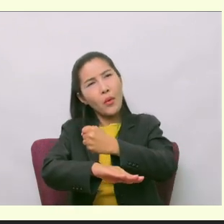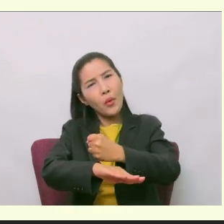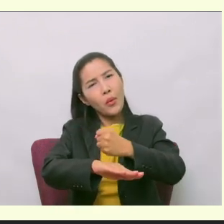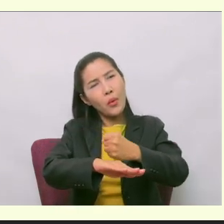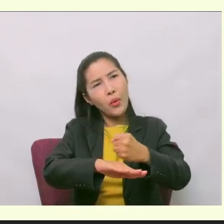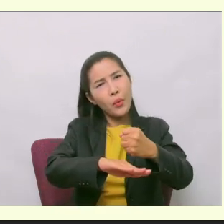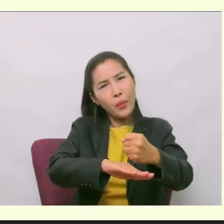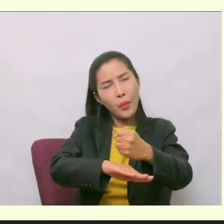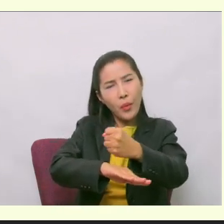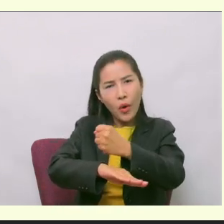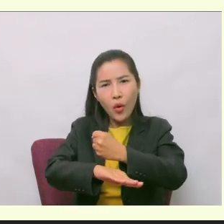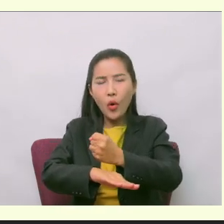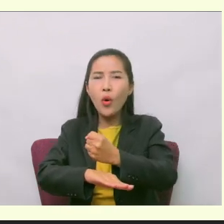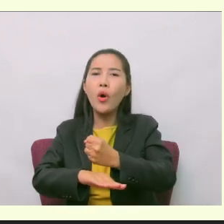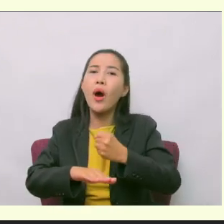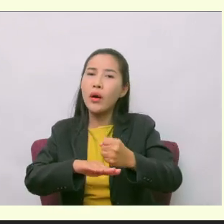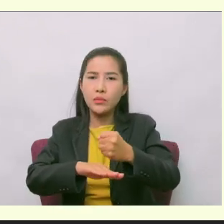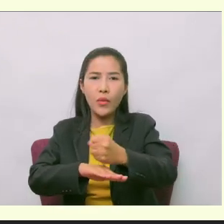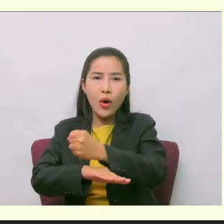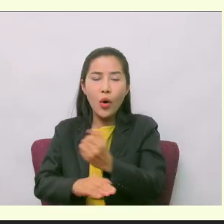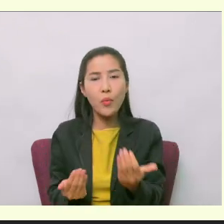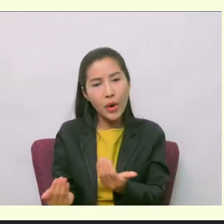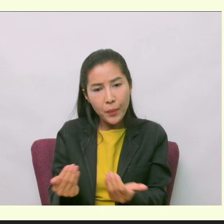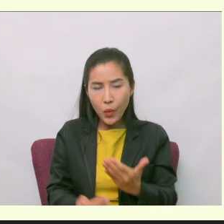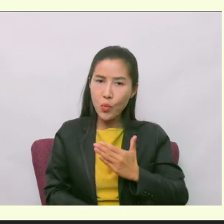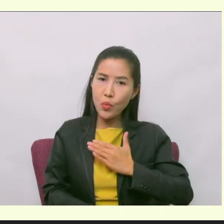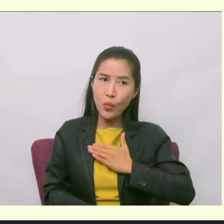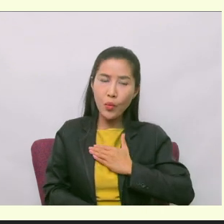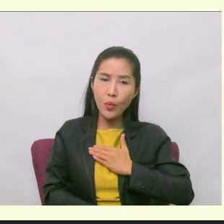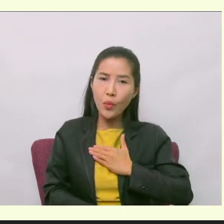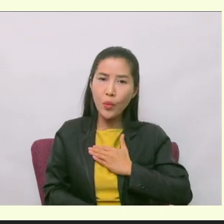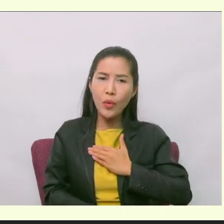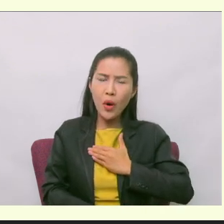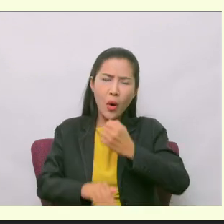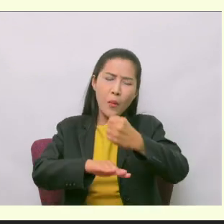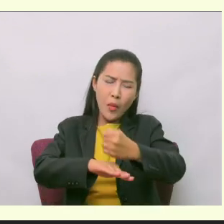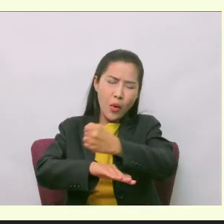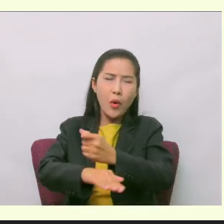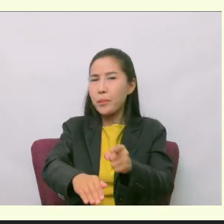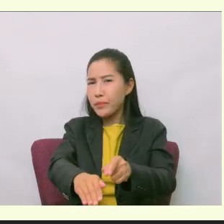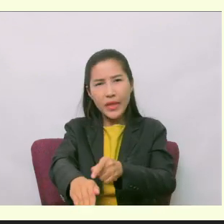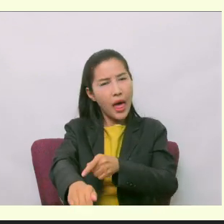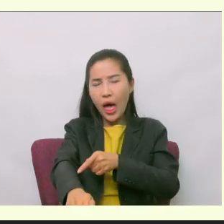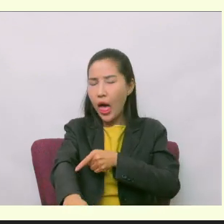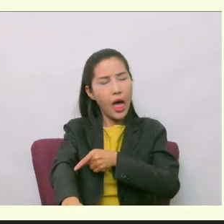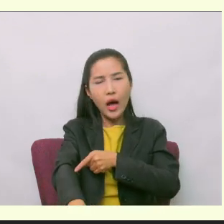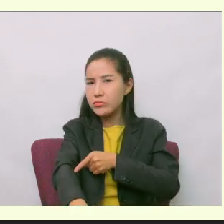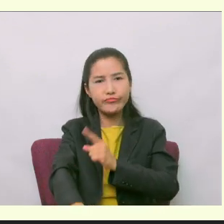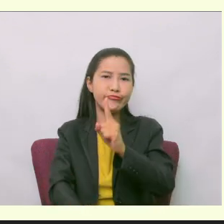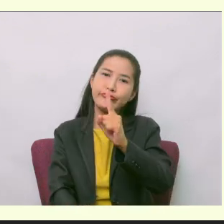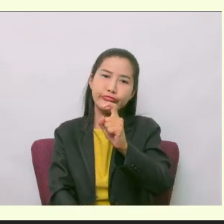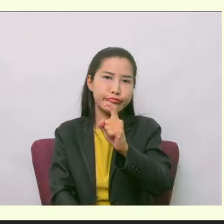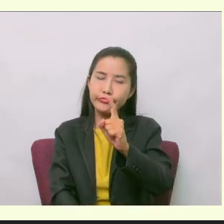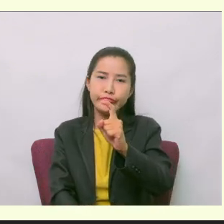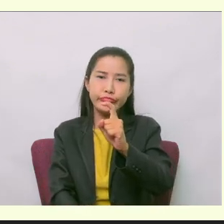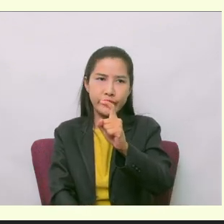หรือว่าผู้ป่วยหรือว่าคนที่มารับการประคบนะคะนานเกินไปนะคะเนื่องจากว่าถ้าเกิดว่านานเกินไปก็จะทำให้น้ำ